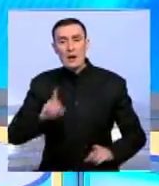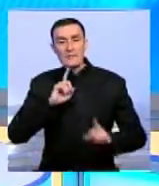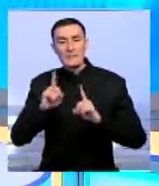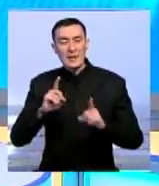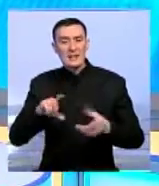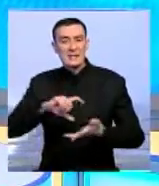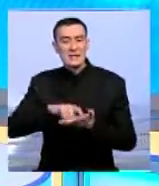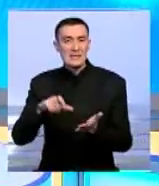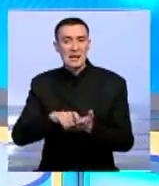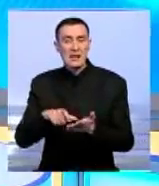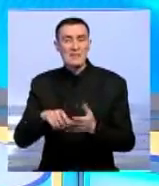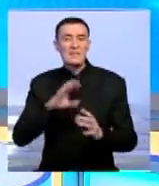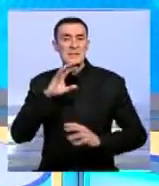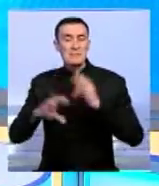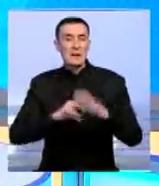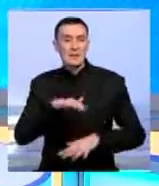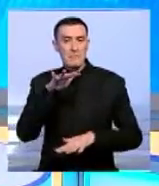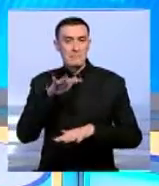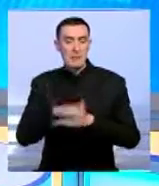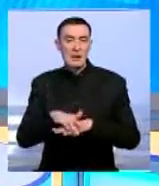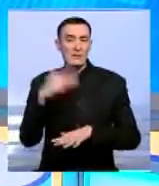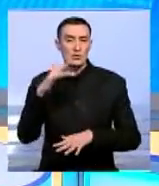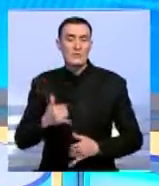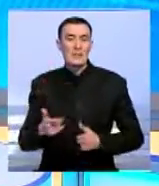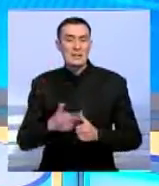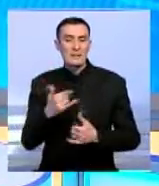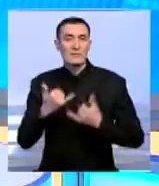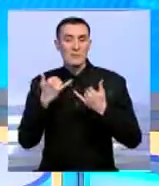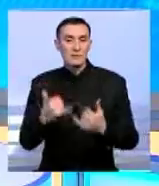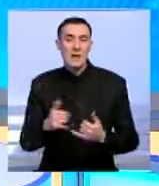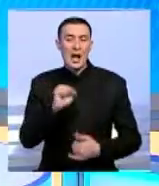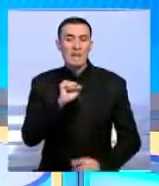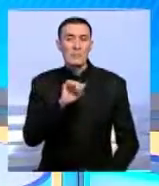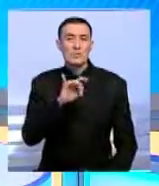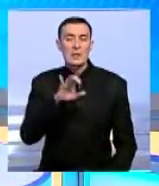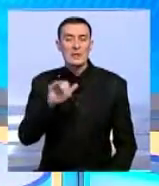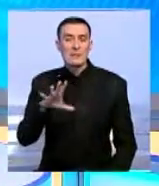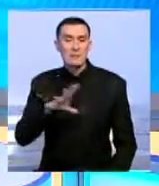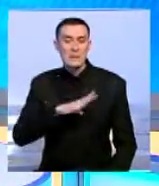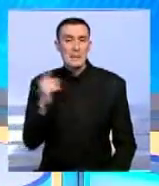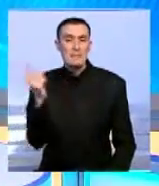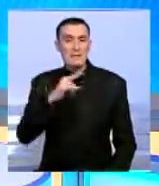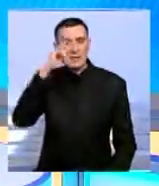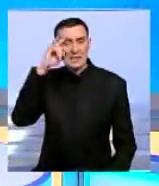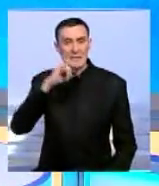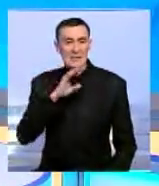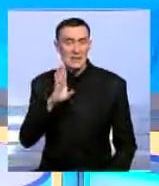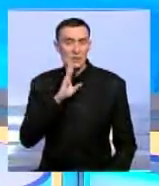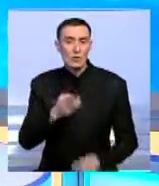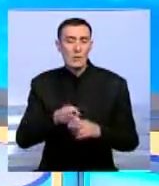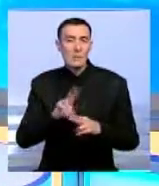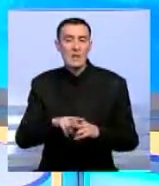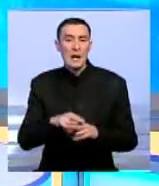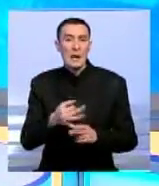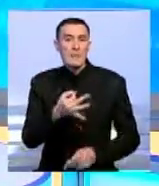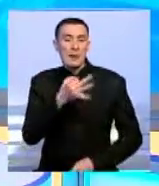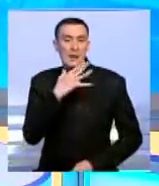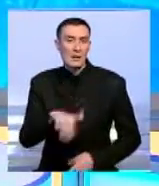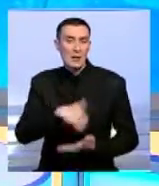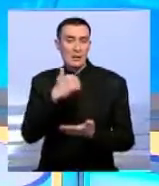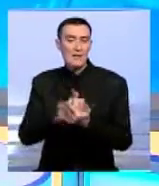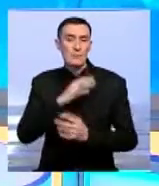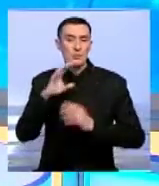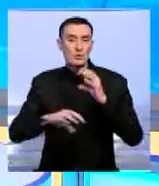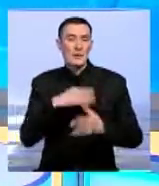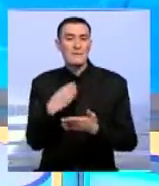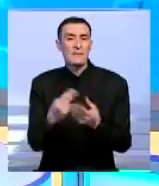Конференц-зала Всемирного банка в Вашингтоне назван в честь Алмы Уразалиновой. Она стала первой соотечественницей, которая буквально покорила главный